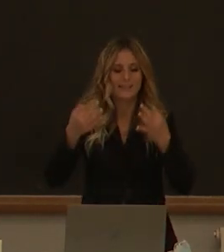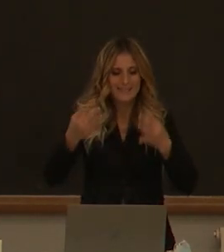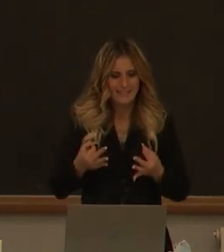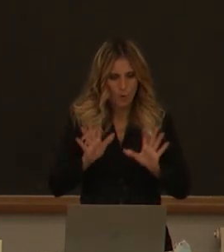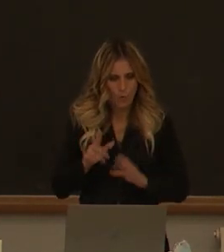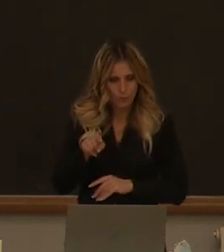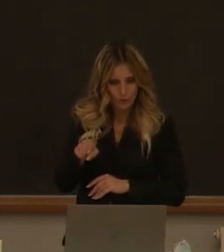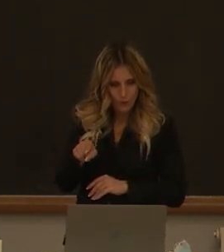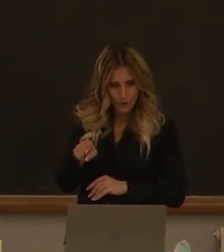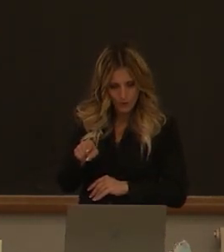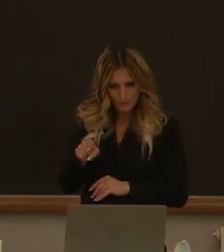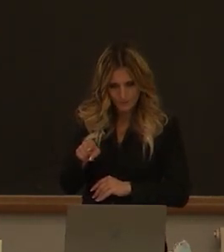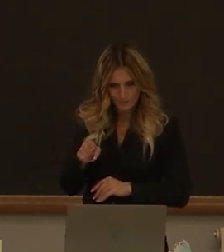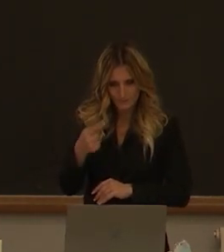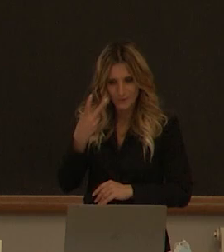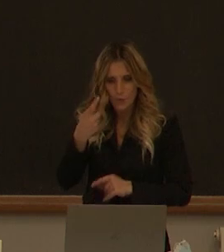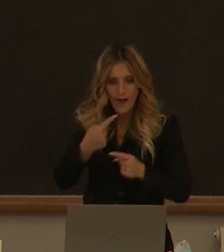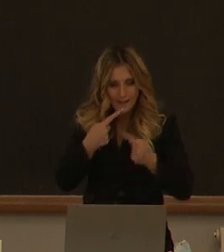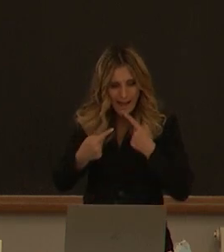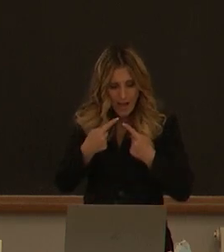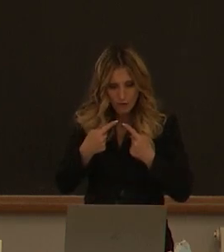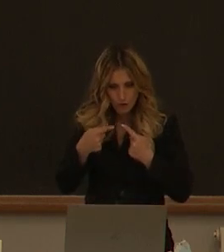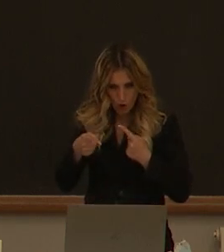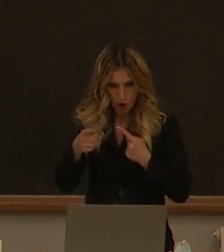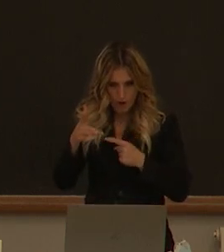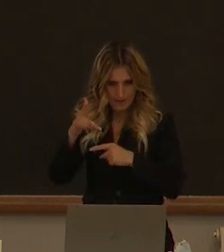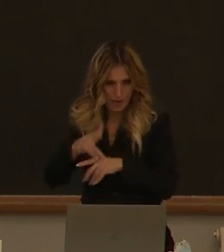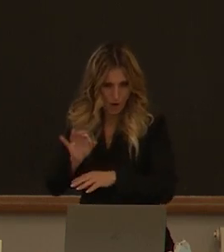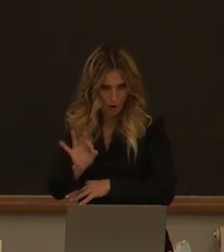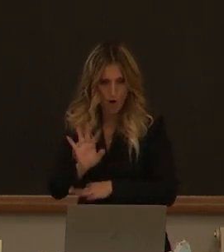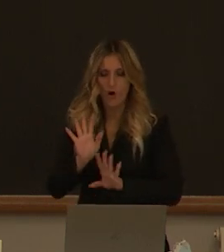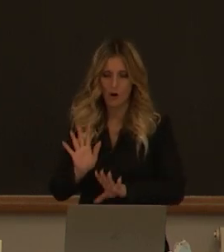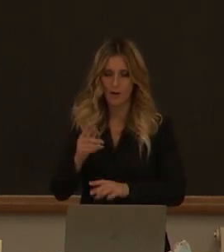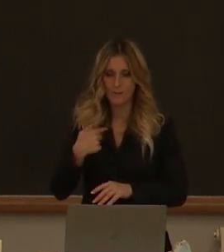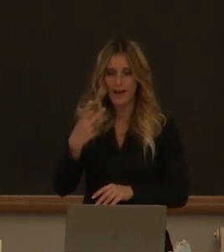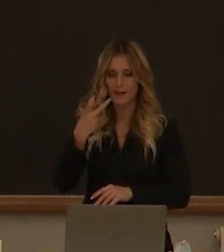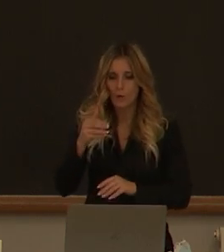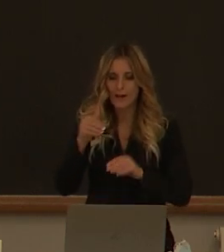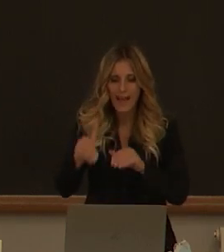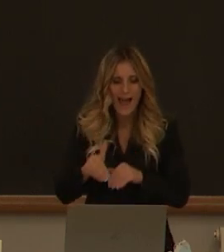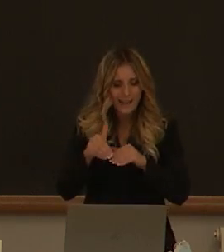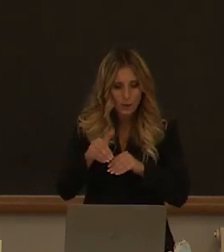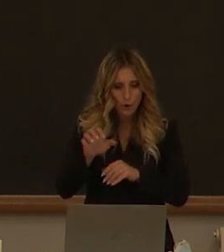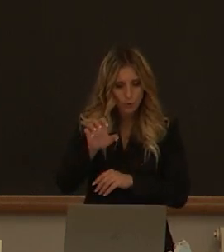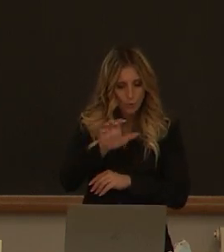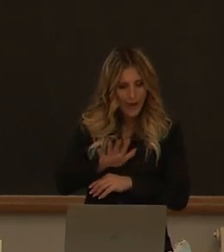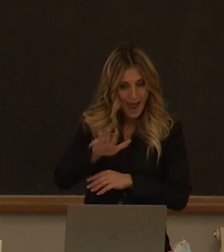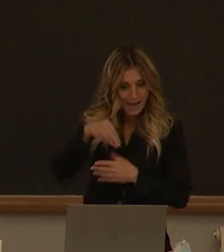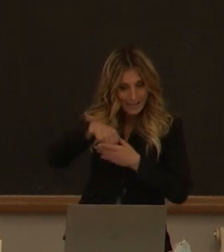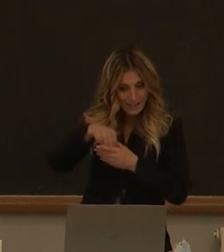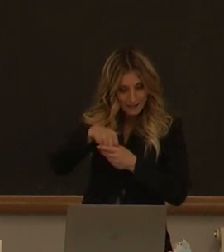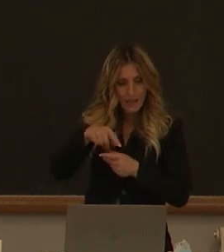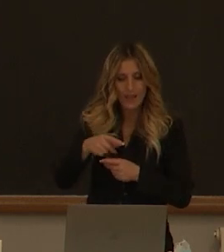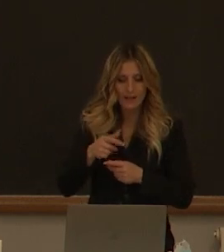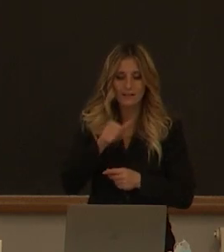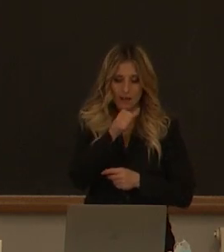sicuramente lei per brevità della relazione non ne ha trattato, ma questa questione dell'agricoltura nelle aree interne, con questo successo che ebbe